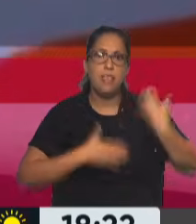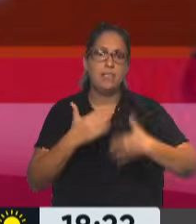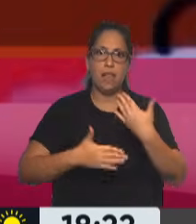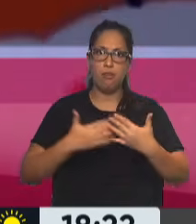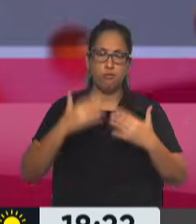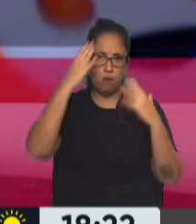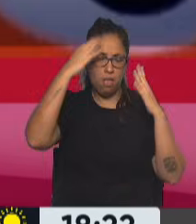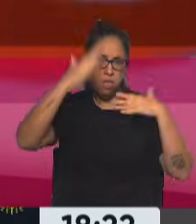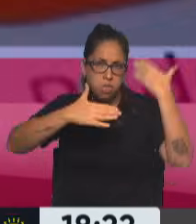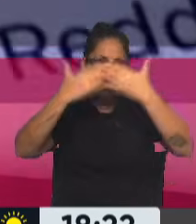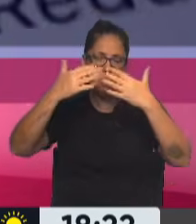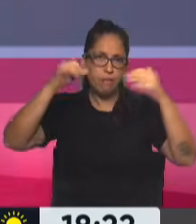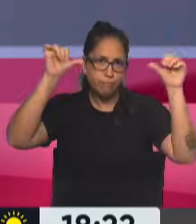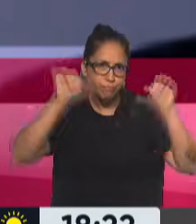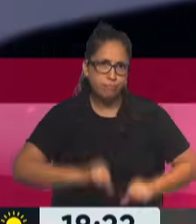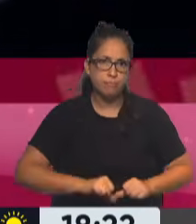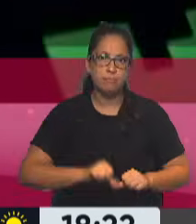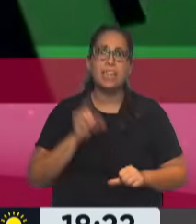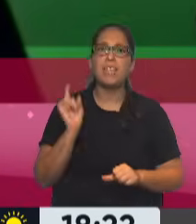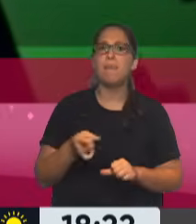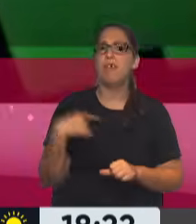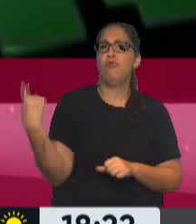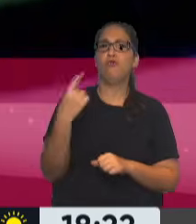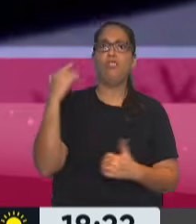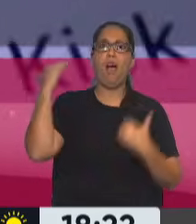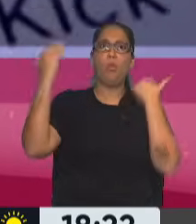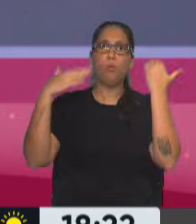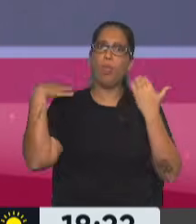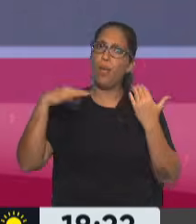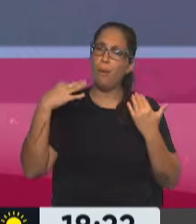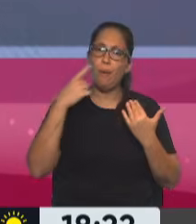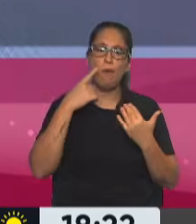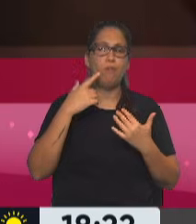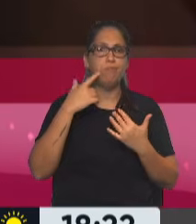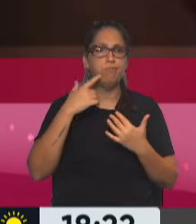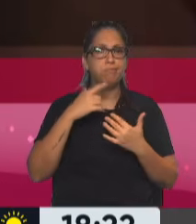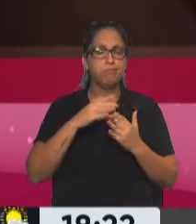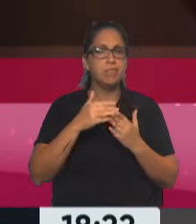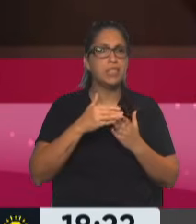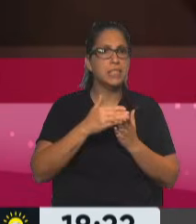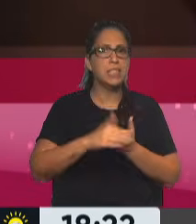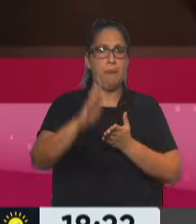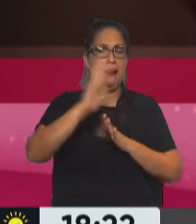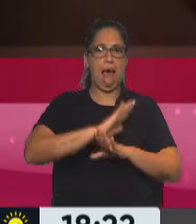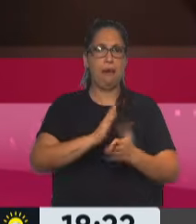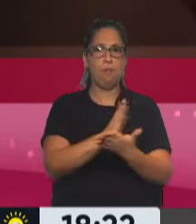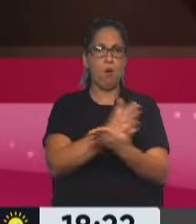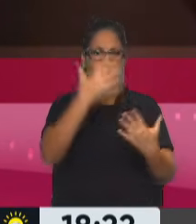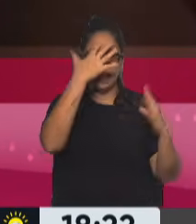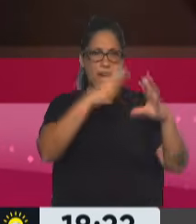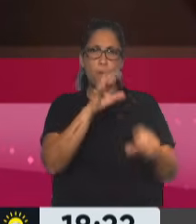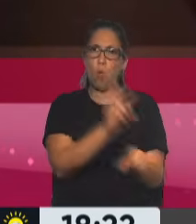aussi d'indépendance pour nous, pour le cerveau de nos enfants. Parce que derrière ces plateformes, il y a des puissances qui utilisent aussi ces